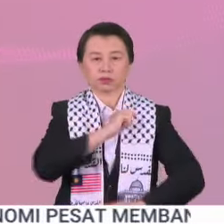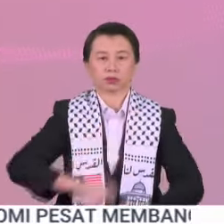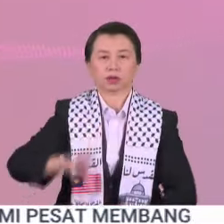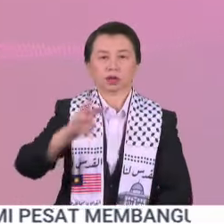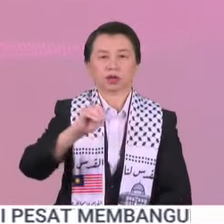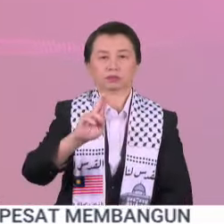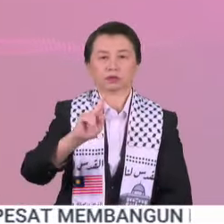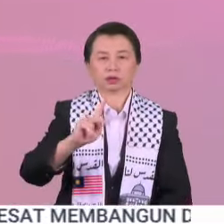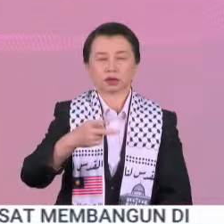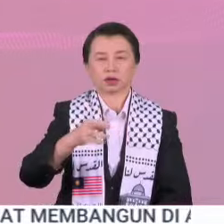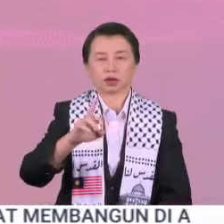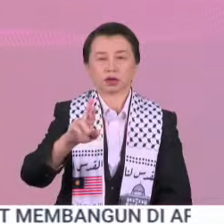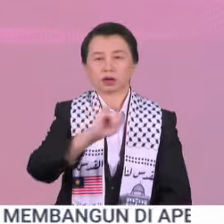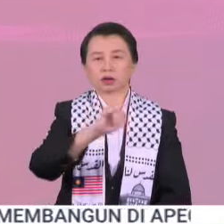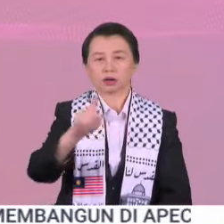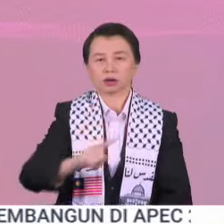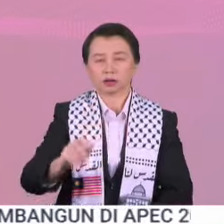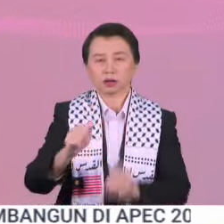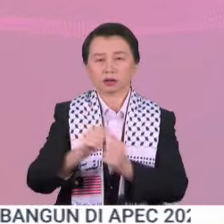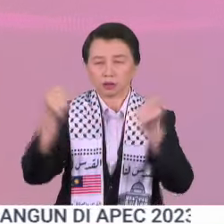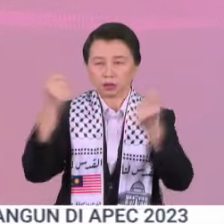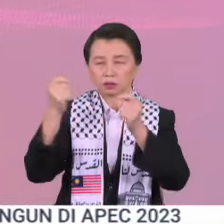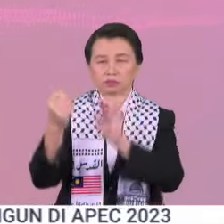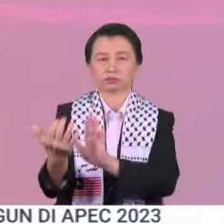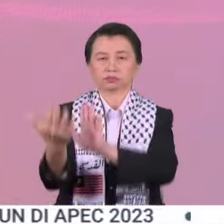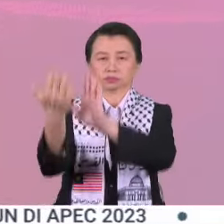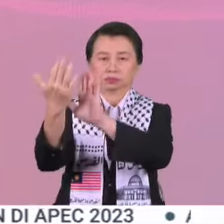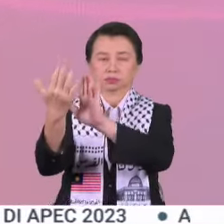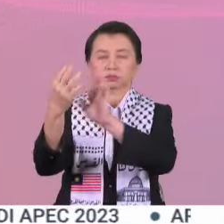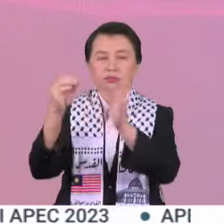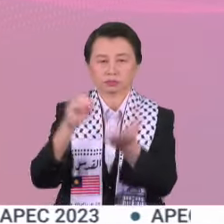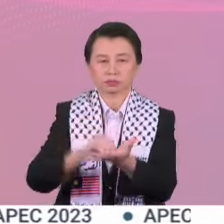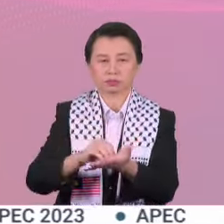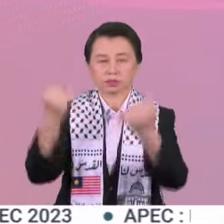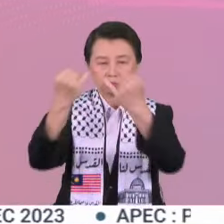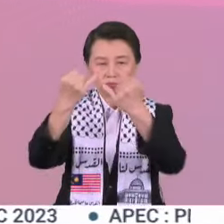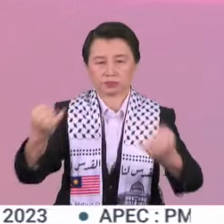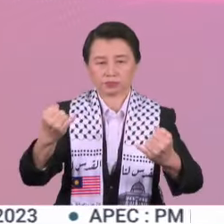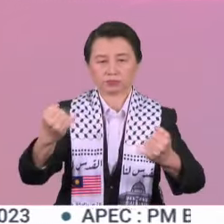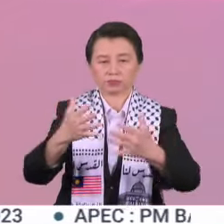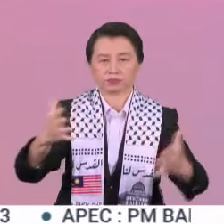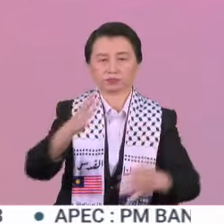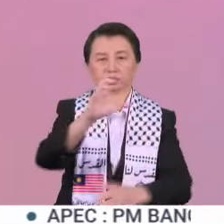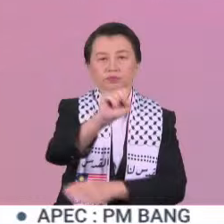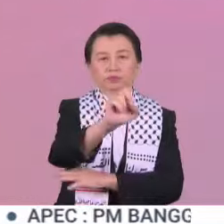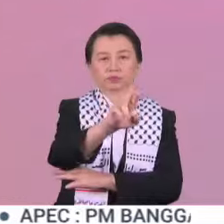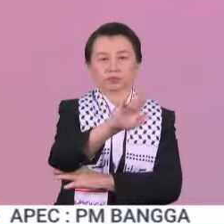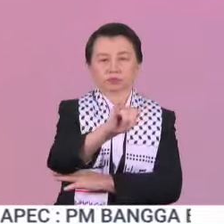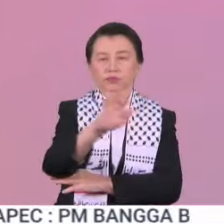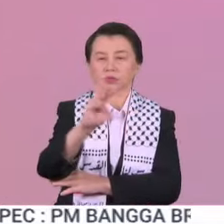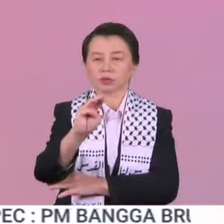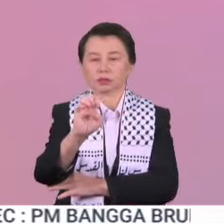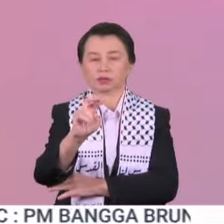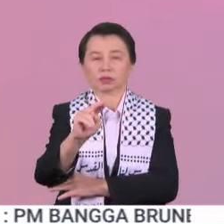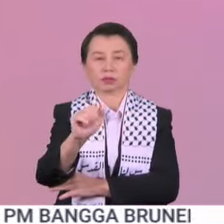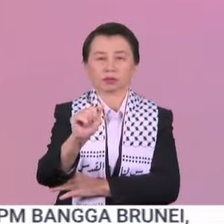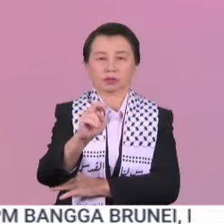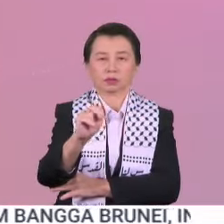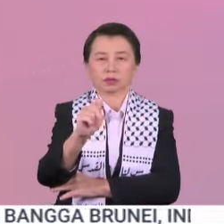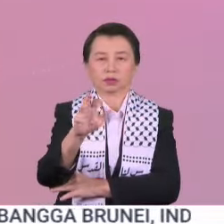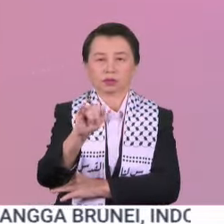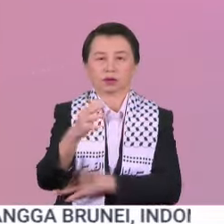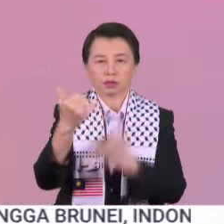Mukhriz Tuanku Menawir disempurnakan dengan isyarat menghadap di Balairung Seri, Istana Besar Seri Menanti. Hana Azlin Nasution Ahmad